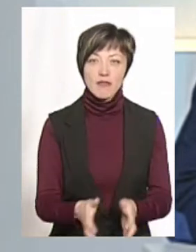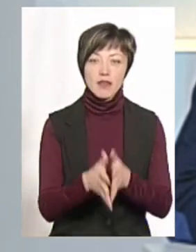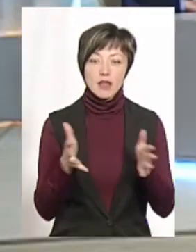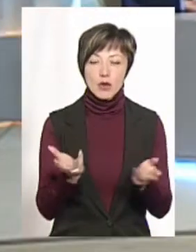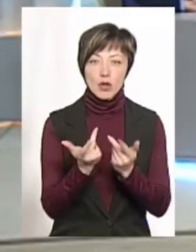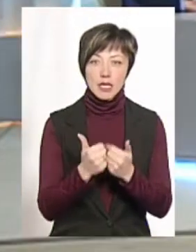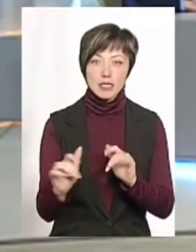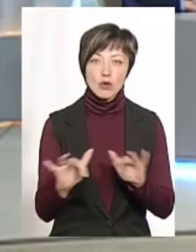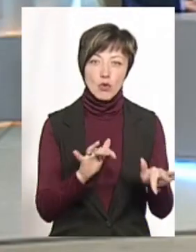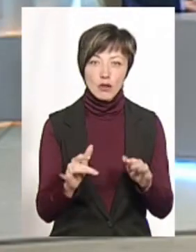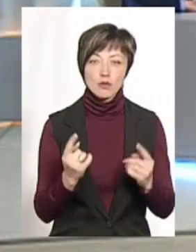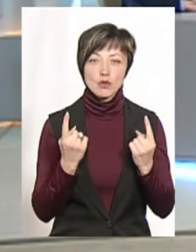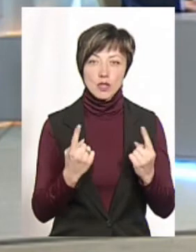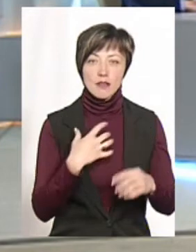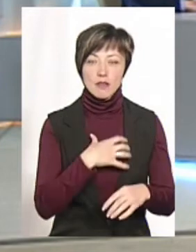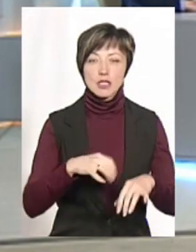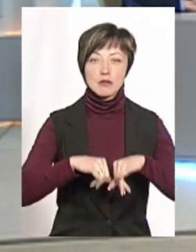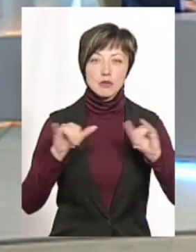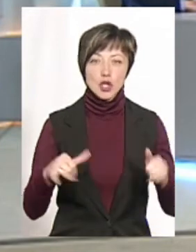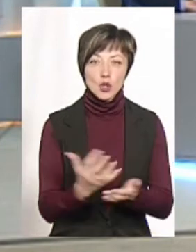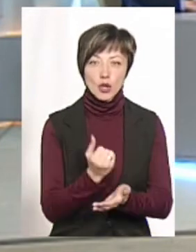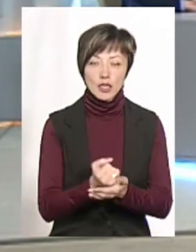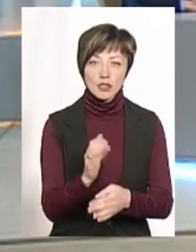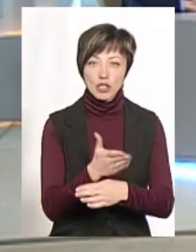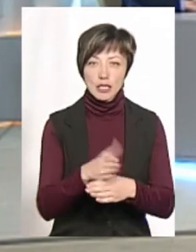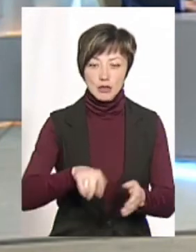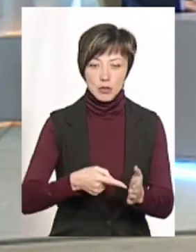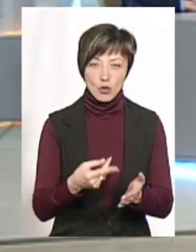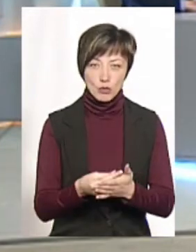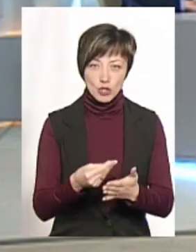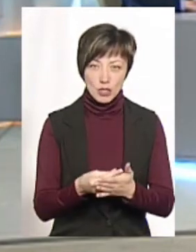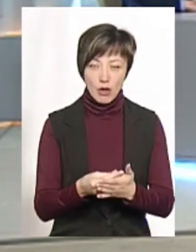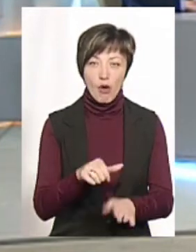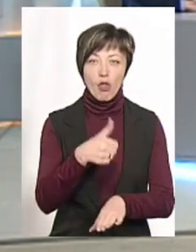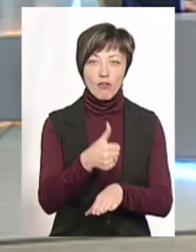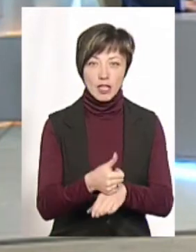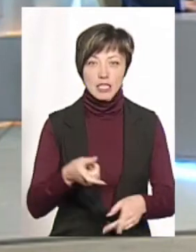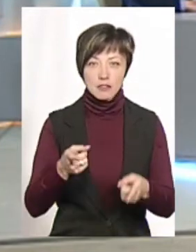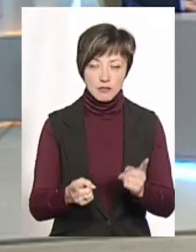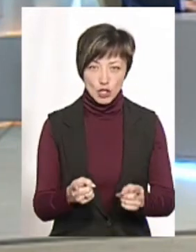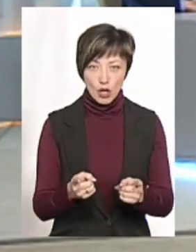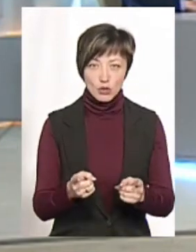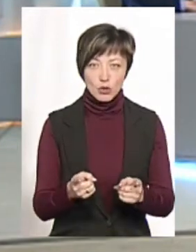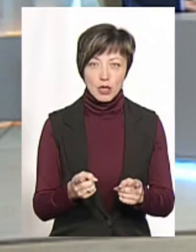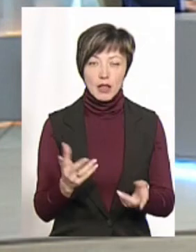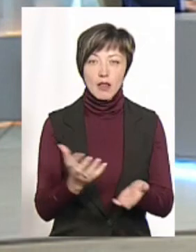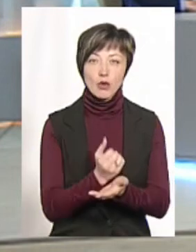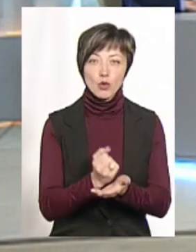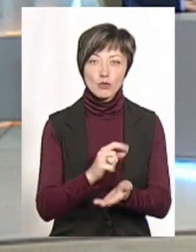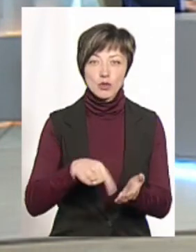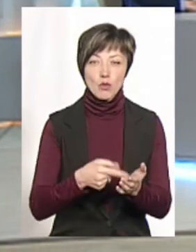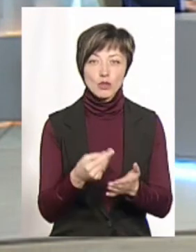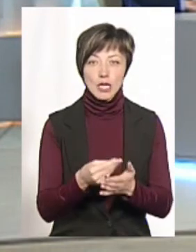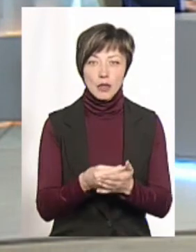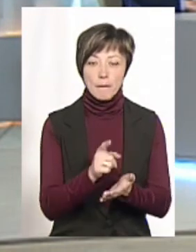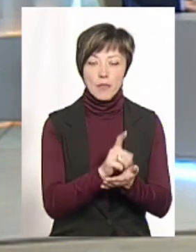велику кількість кроків, які суттєво збільшили дохідну частину міського бюджету. Головне, звичайно, надходження до міського